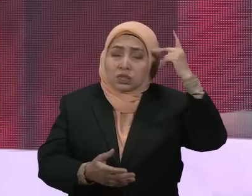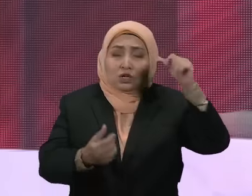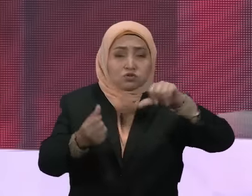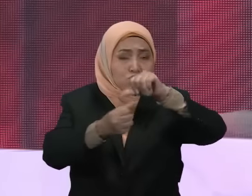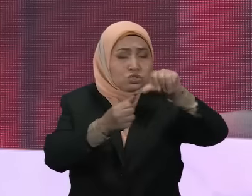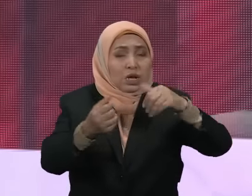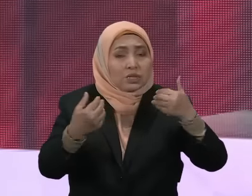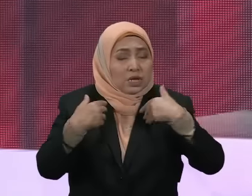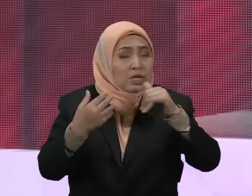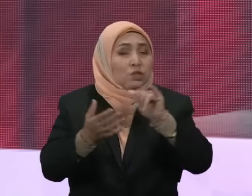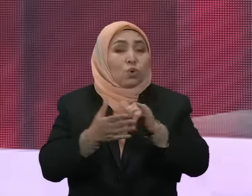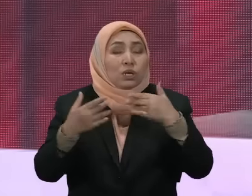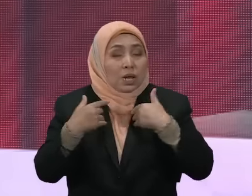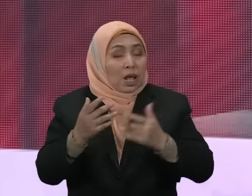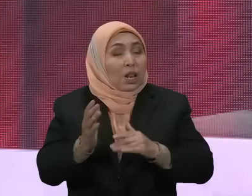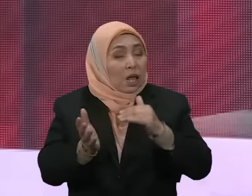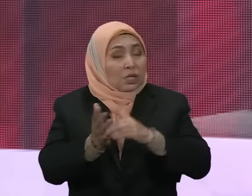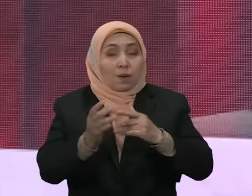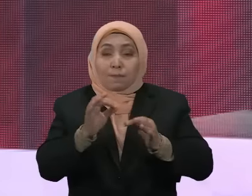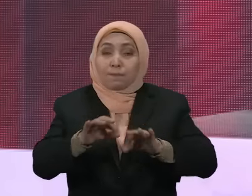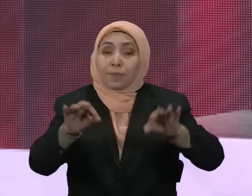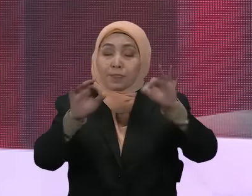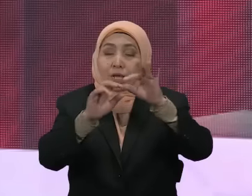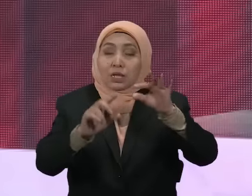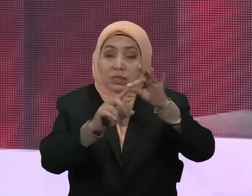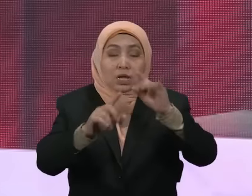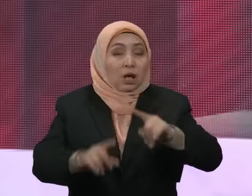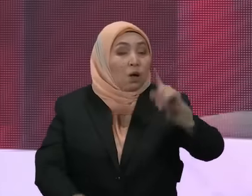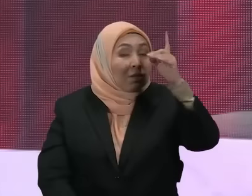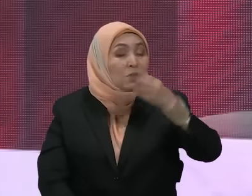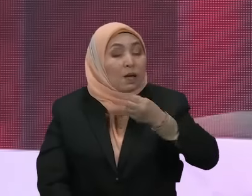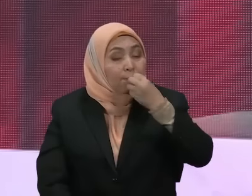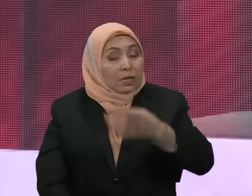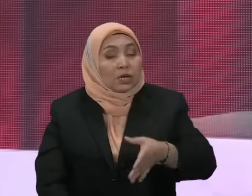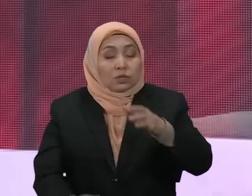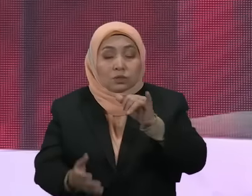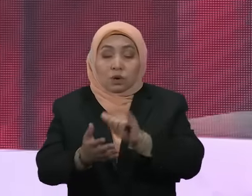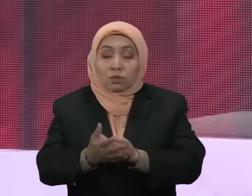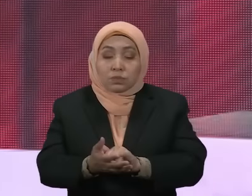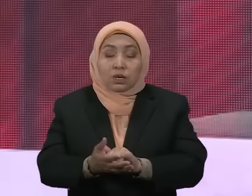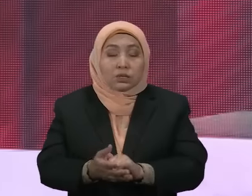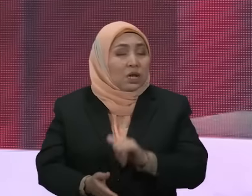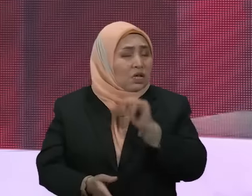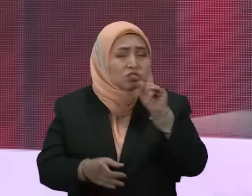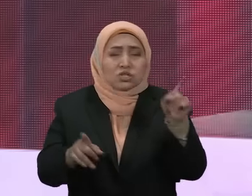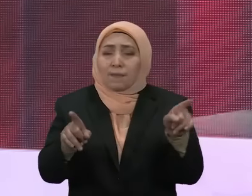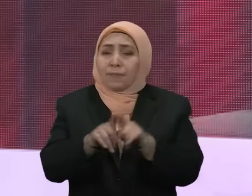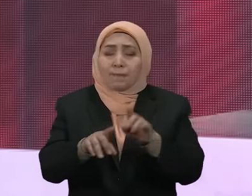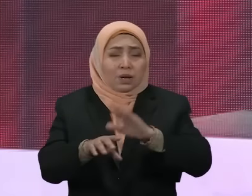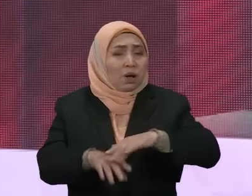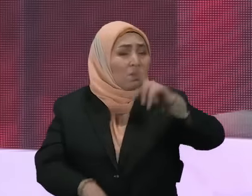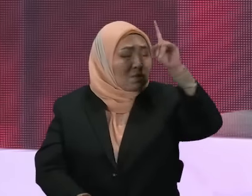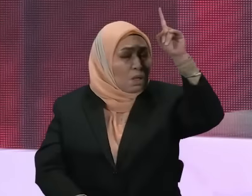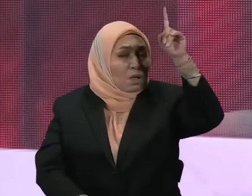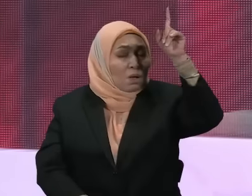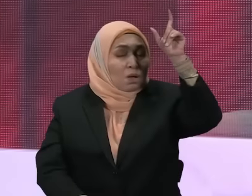ada, yang itu adalah lebih utama. Dan inilah yang Allah nyatakan, la yastawuna indallah, tidak sama di sisi Allah Subhanahu Wa